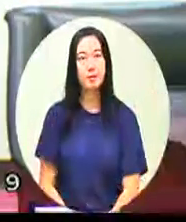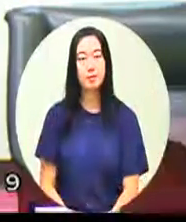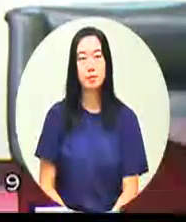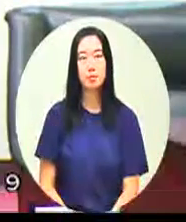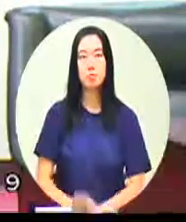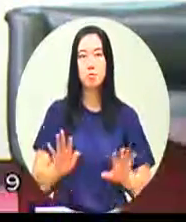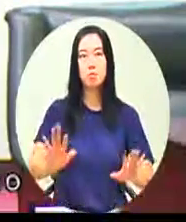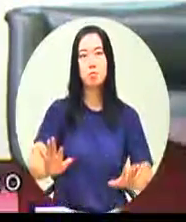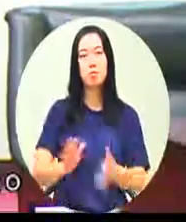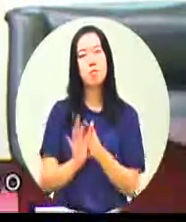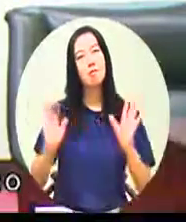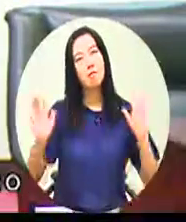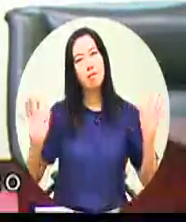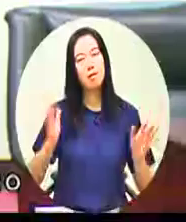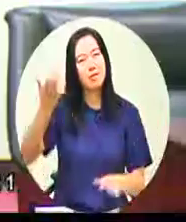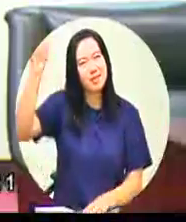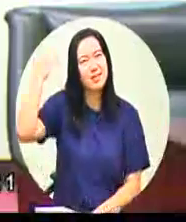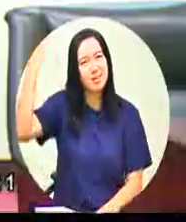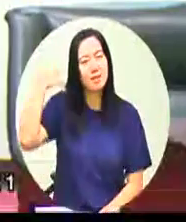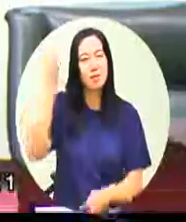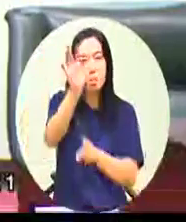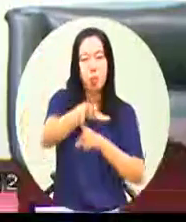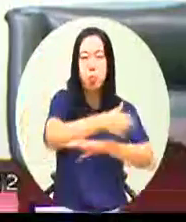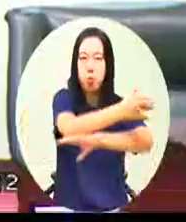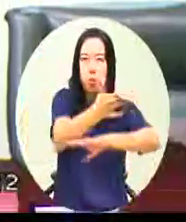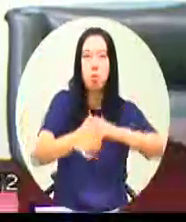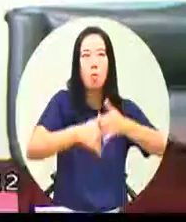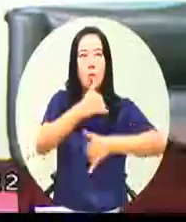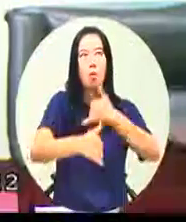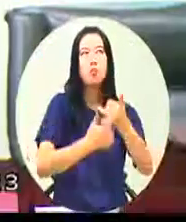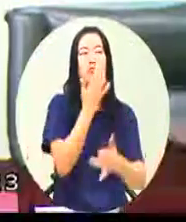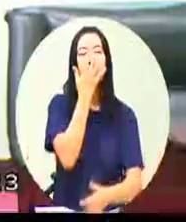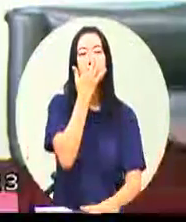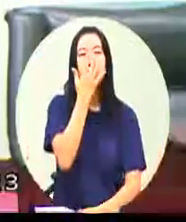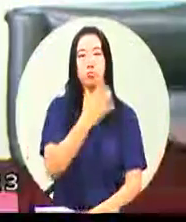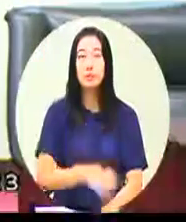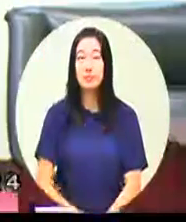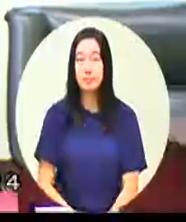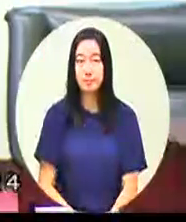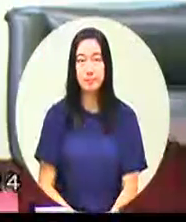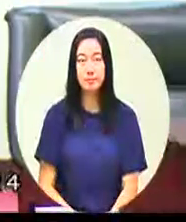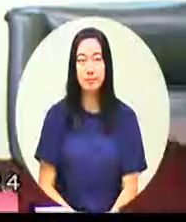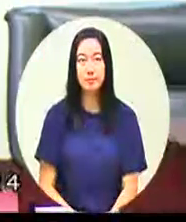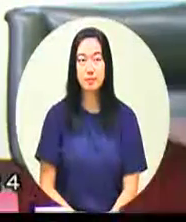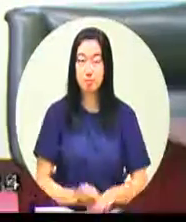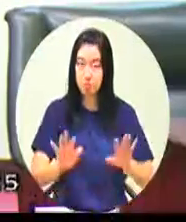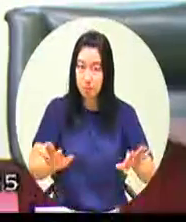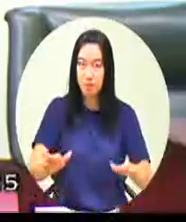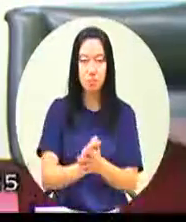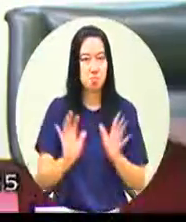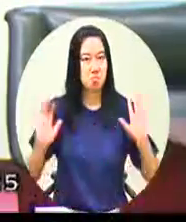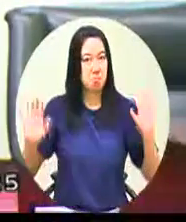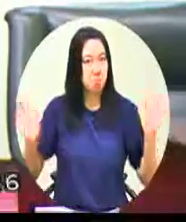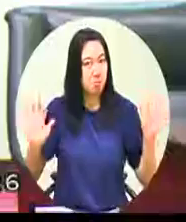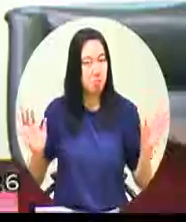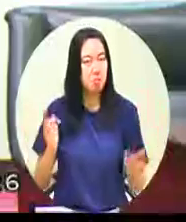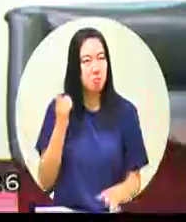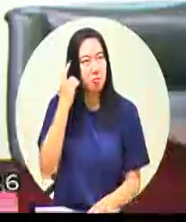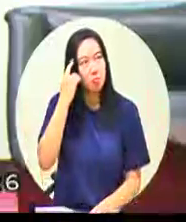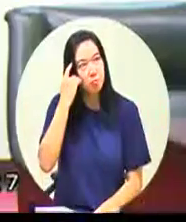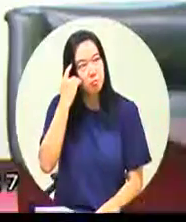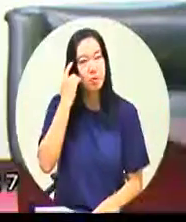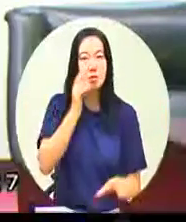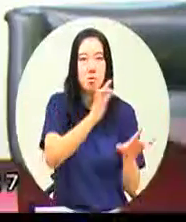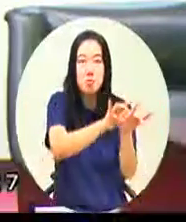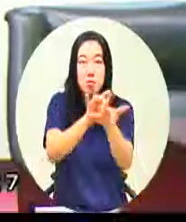不会去了解到农村生活的那一种习惯，应该是目前咱的囡仔没有办法去接触到